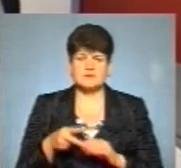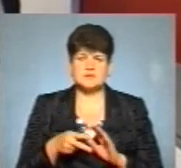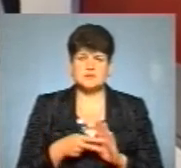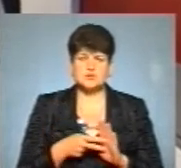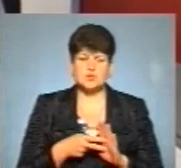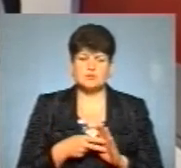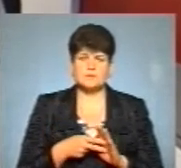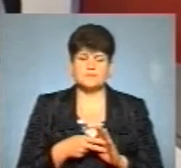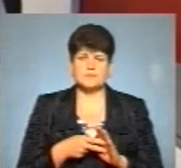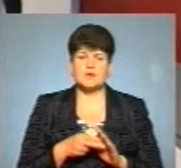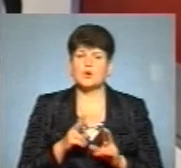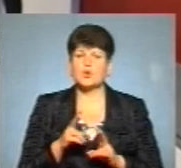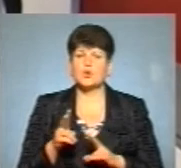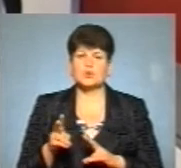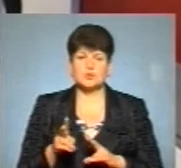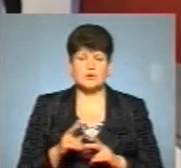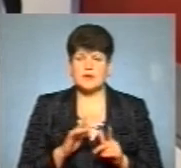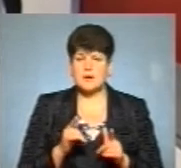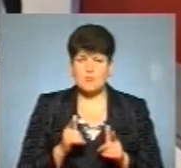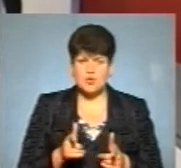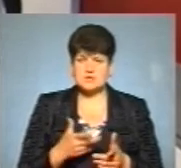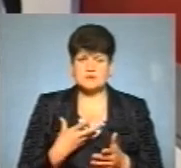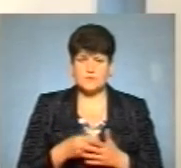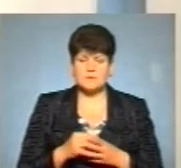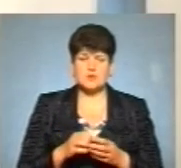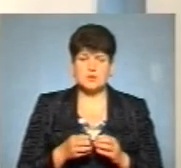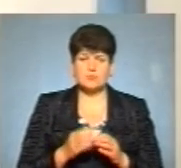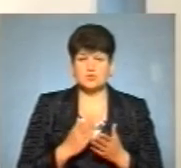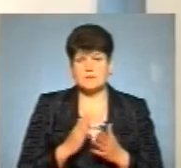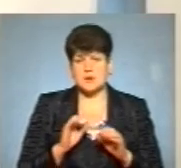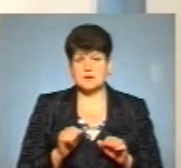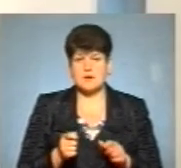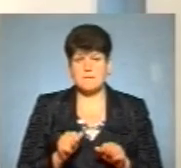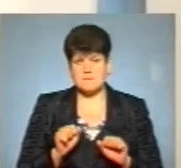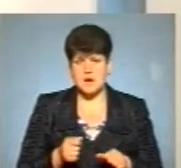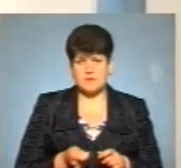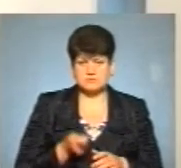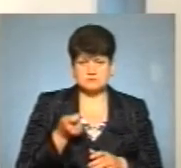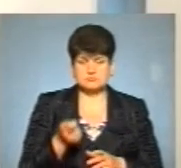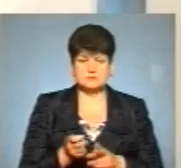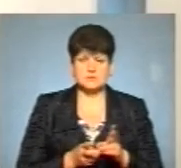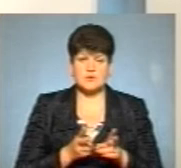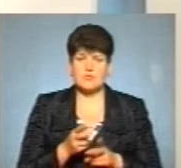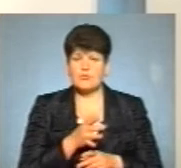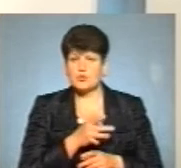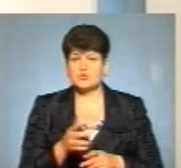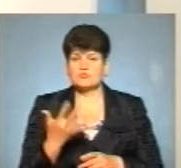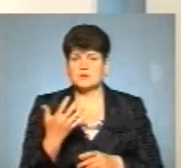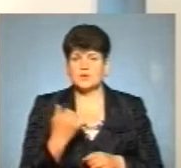27-го. Хто не погодиться зі своїм результатом, буде мати право подати апеляцію впродовж 5 робочих днів